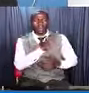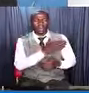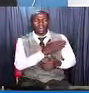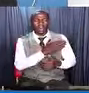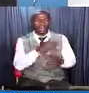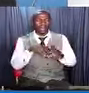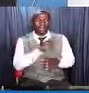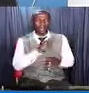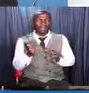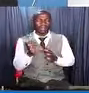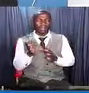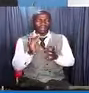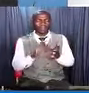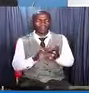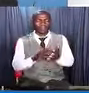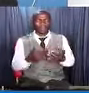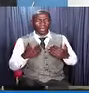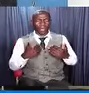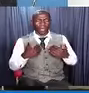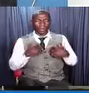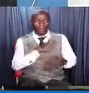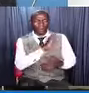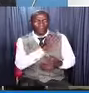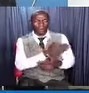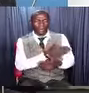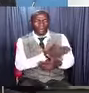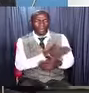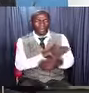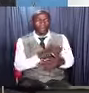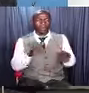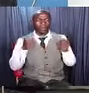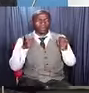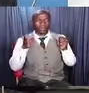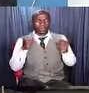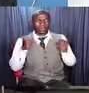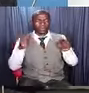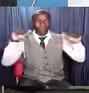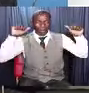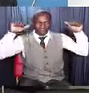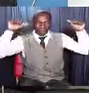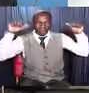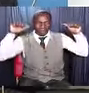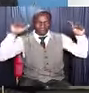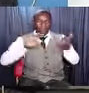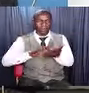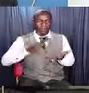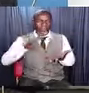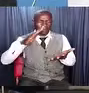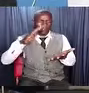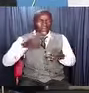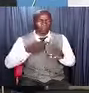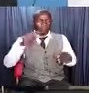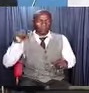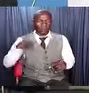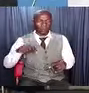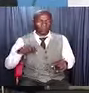Savior. Katika Bwana Yesu. In the Lord Jesus. Uwezo una yeye. He has all the na power and majesty. Na utukufu. And dominion. Tangu